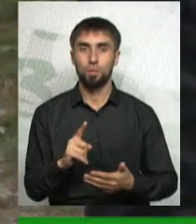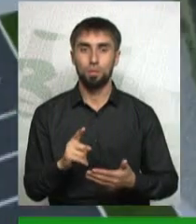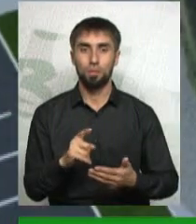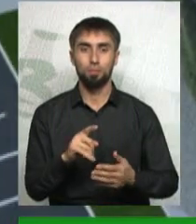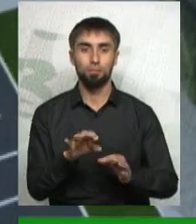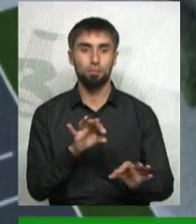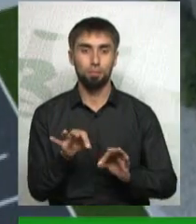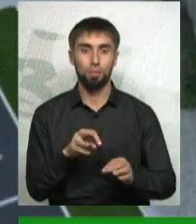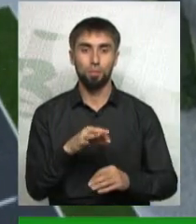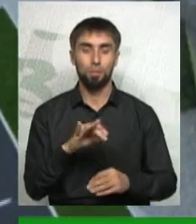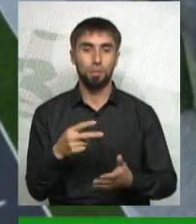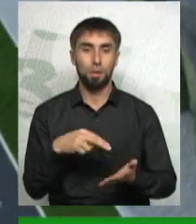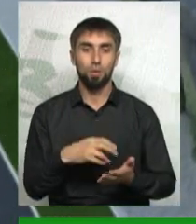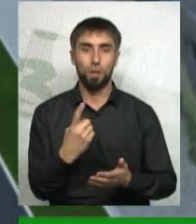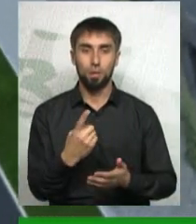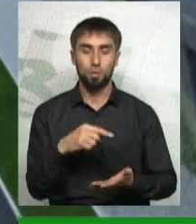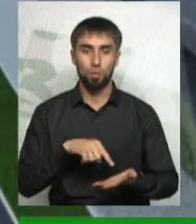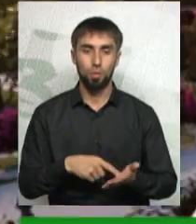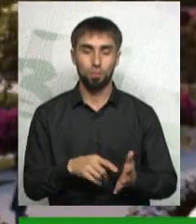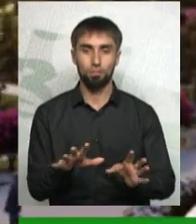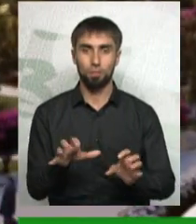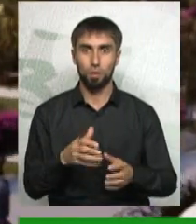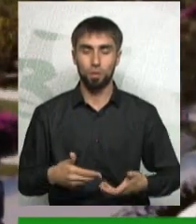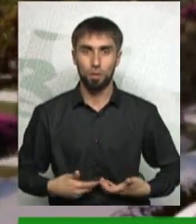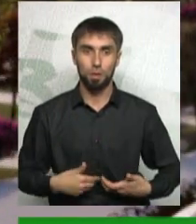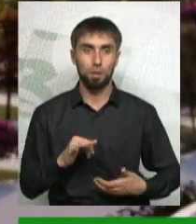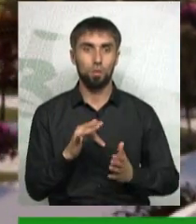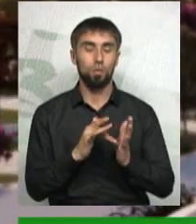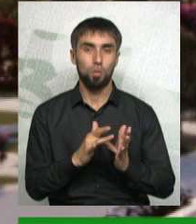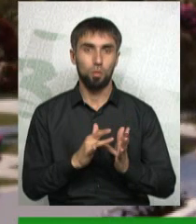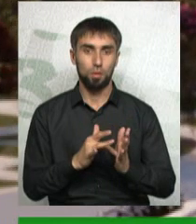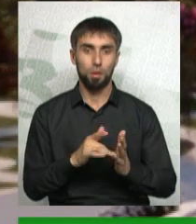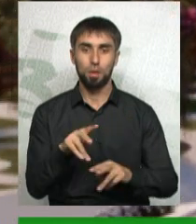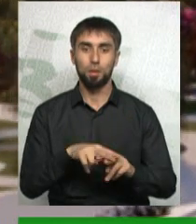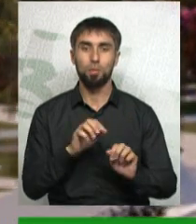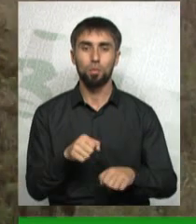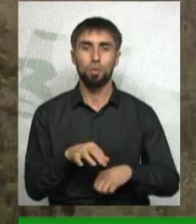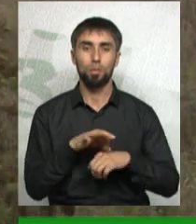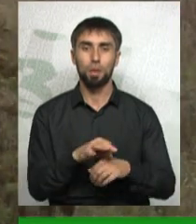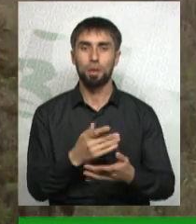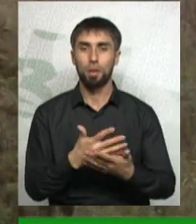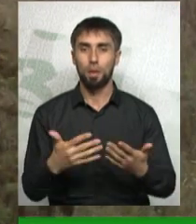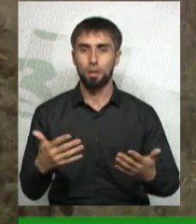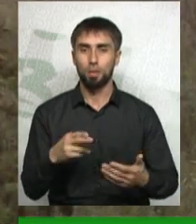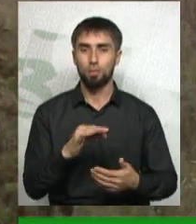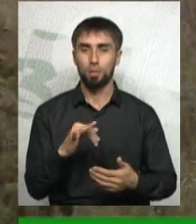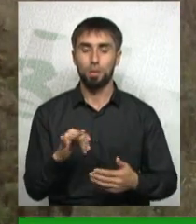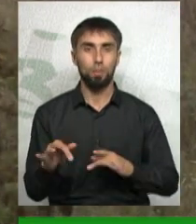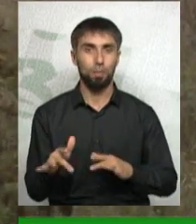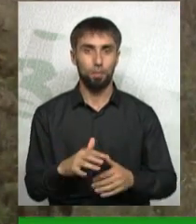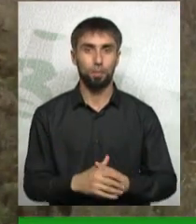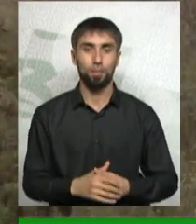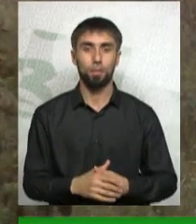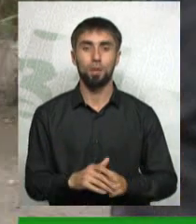вдохновение. Монумент станет еще одной точкой притяжения жителей и туристов республики. Здесь можно будет проводить различные патриотические